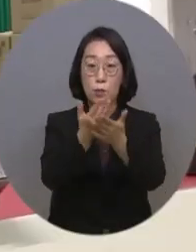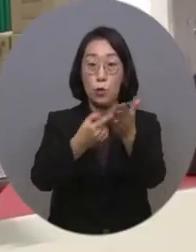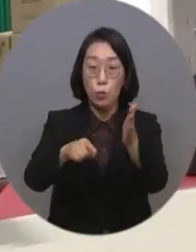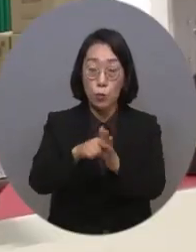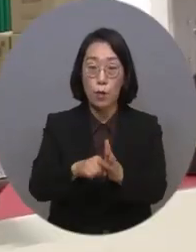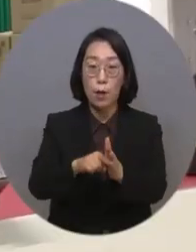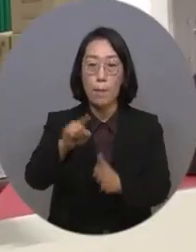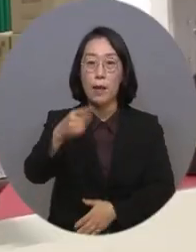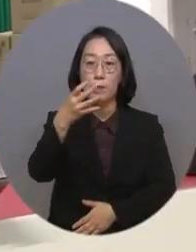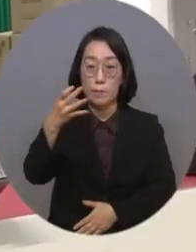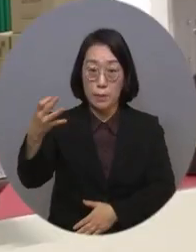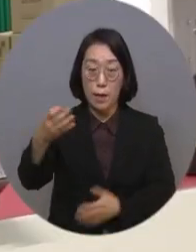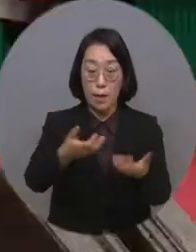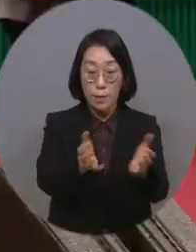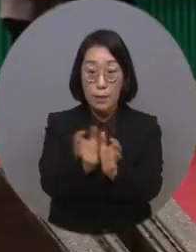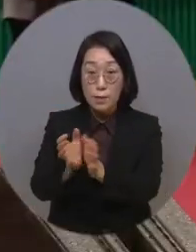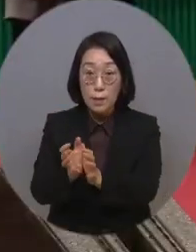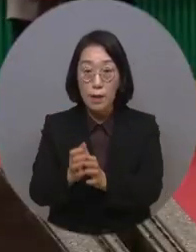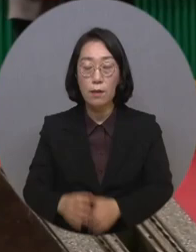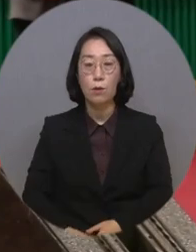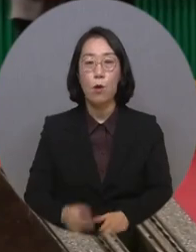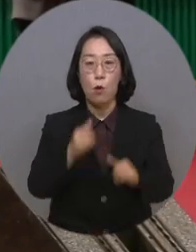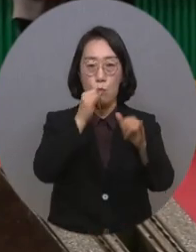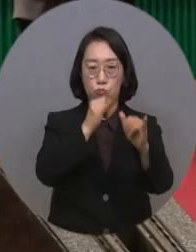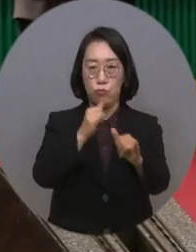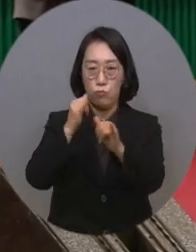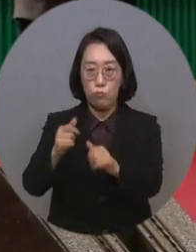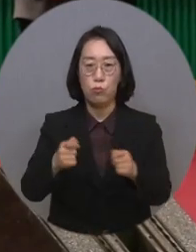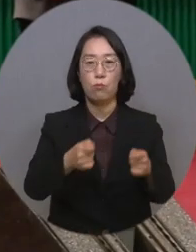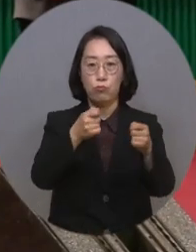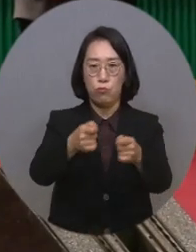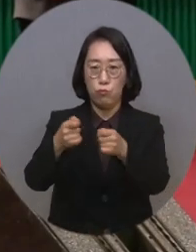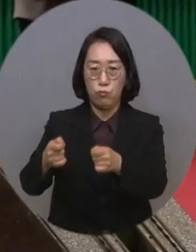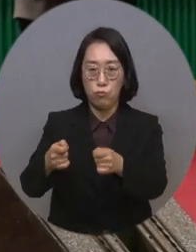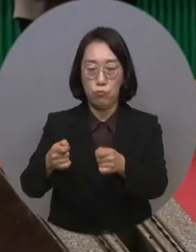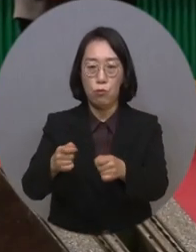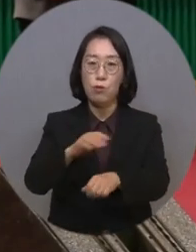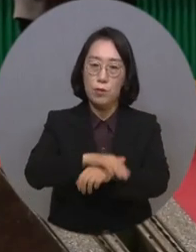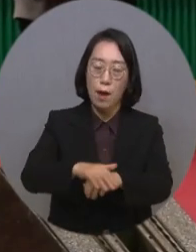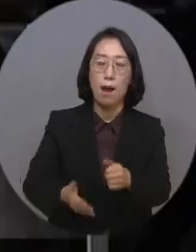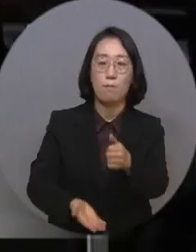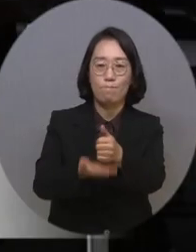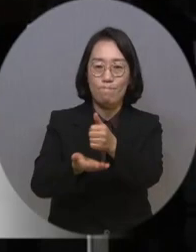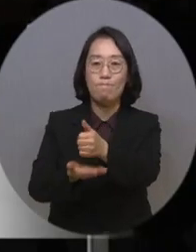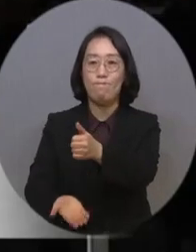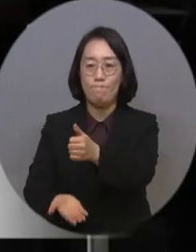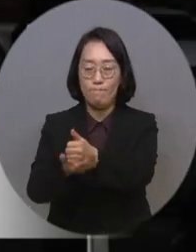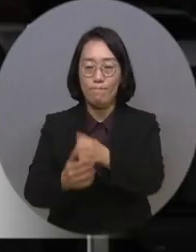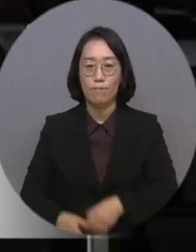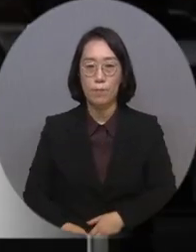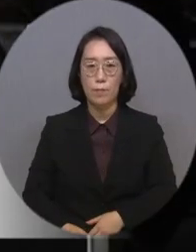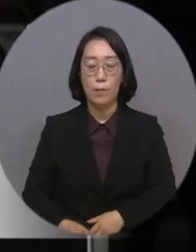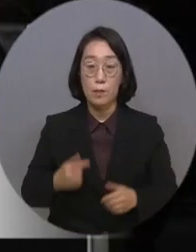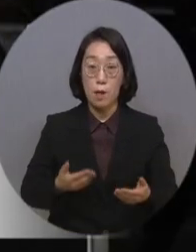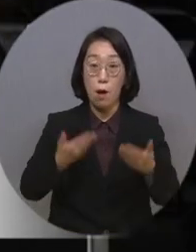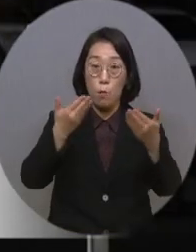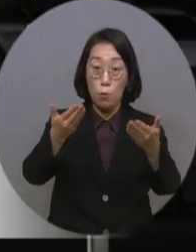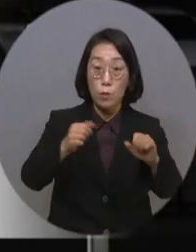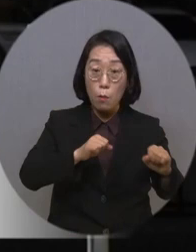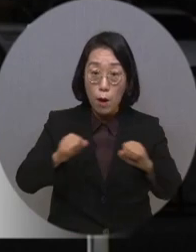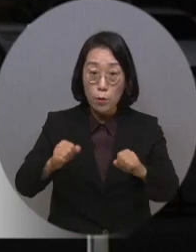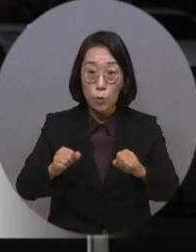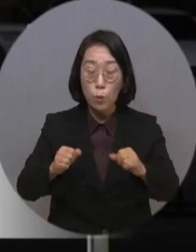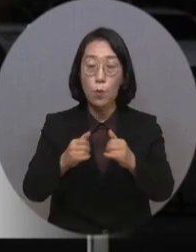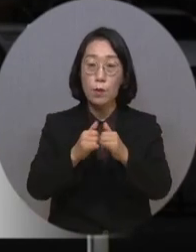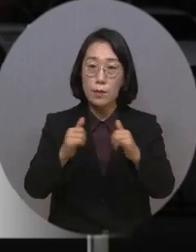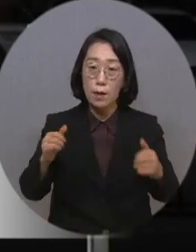114명 8개 단체에 유공자 표창 수여로 자원봉사활동을 독려했습니다 자원봉사는 사람을